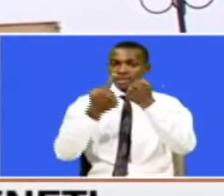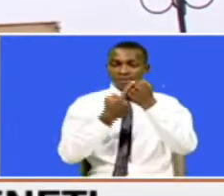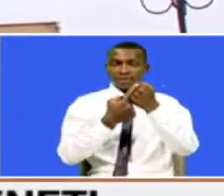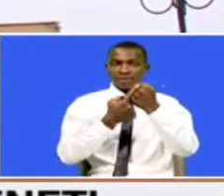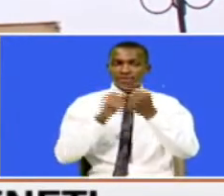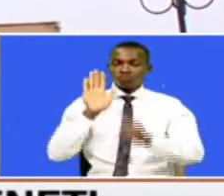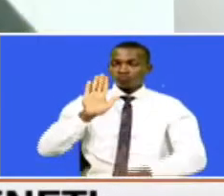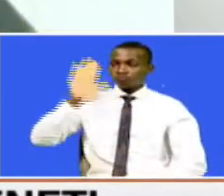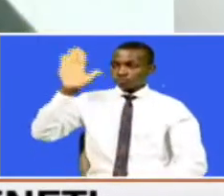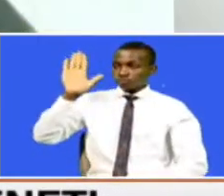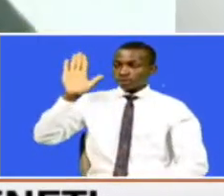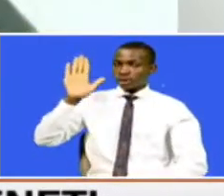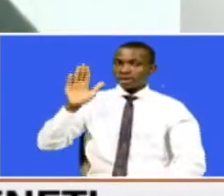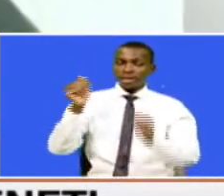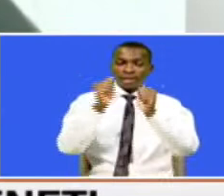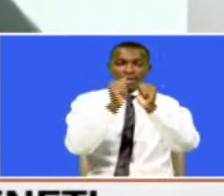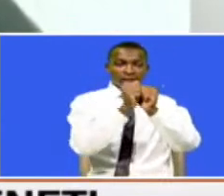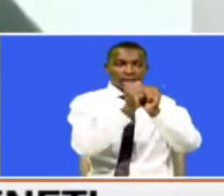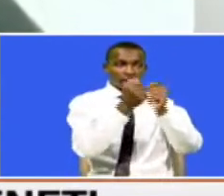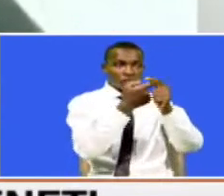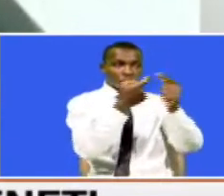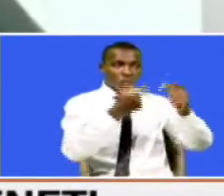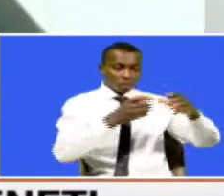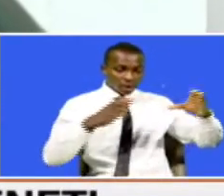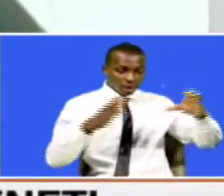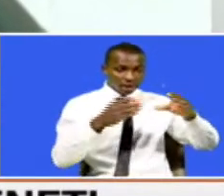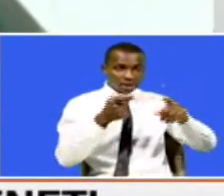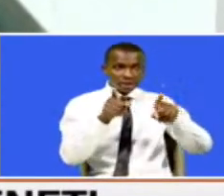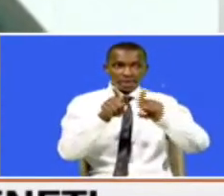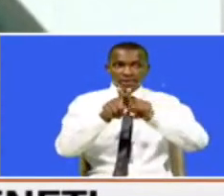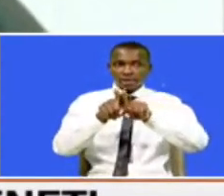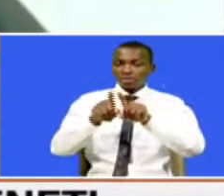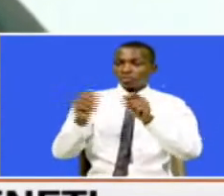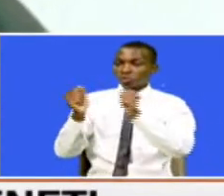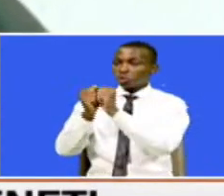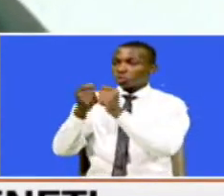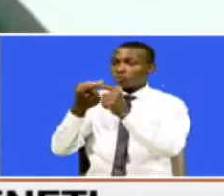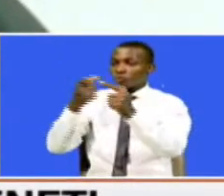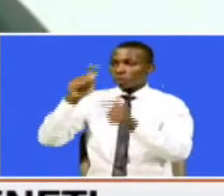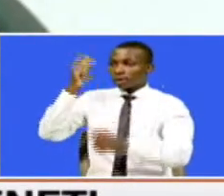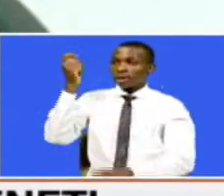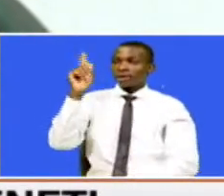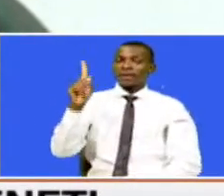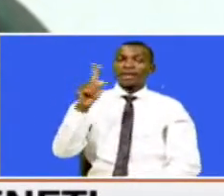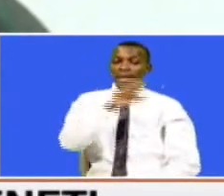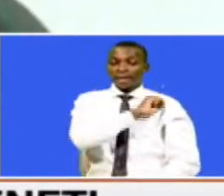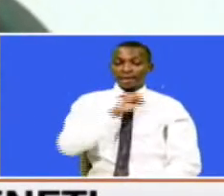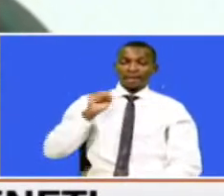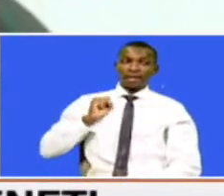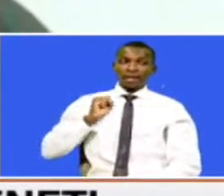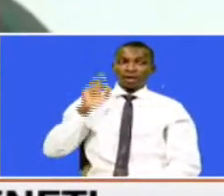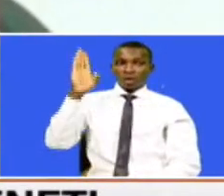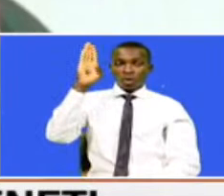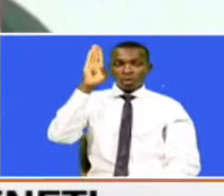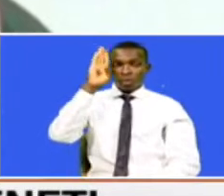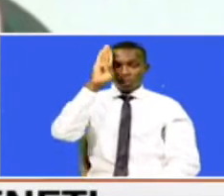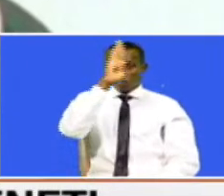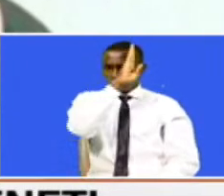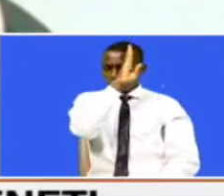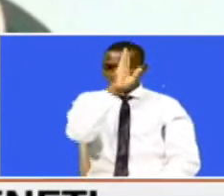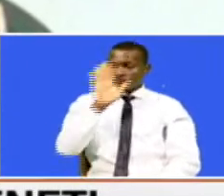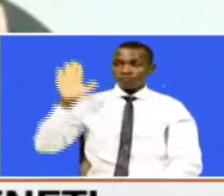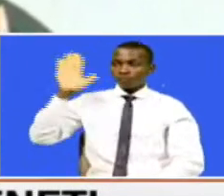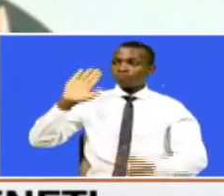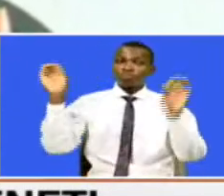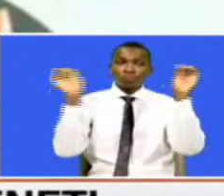maalum 20, 10 kutoka Azimio na 10 kutoka Kenya Kwanza. Seneta wa Bungoma Moses Wetangula hakula kiapo kwa sababu